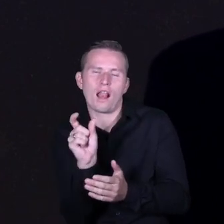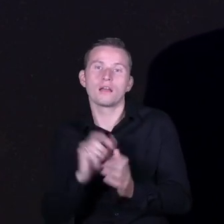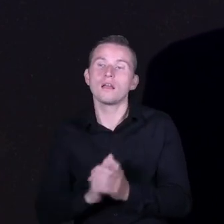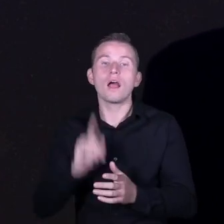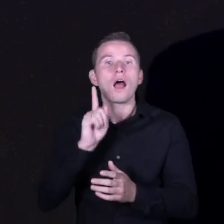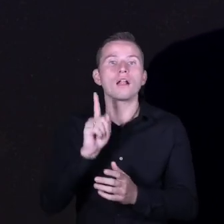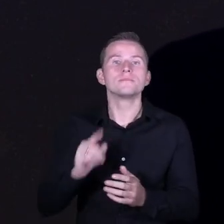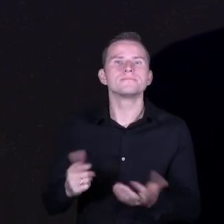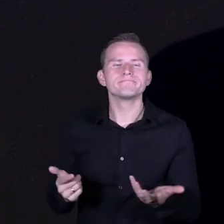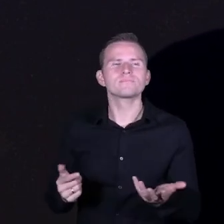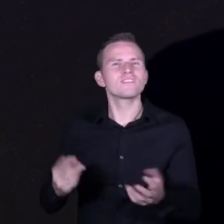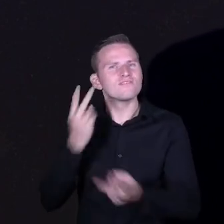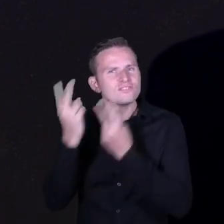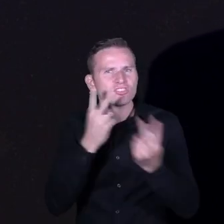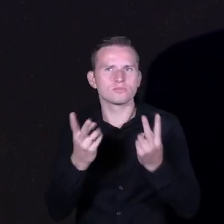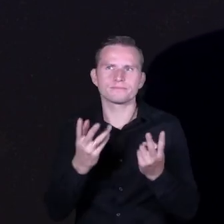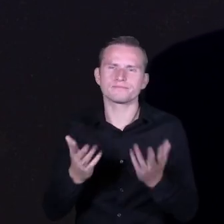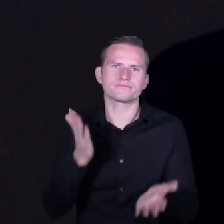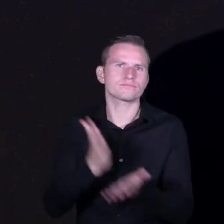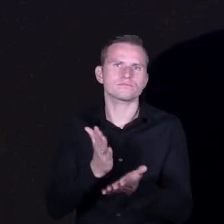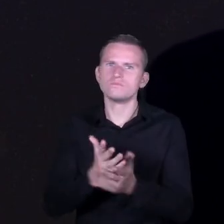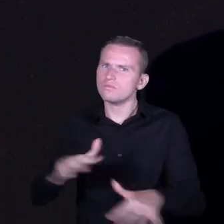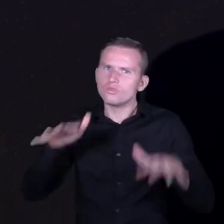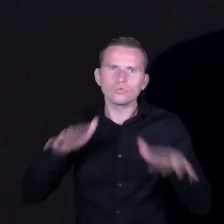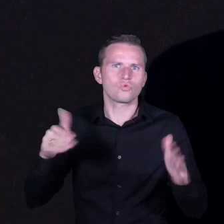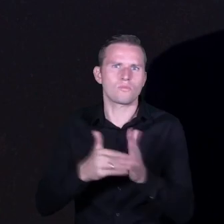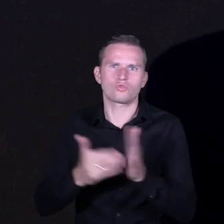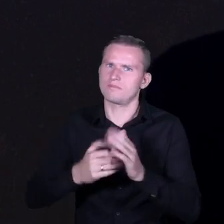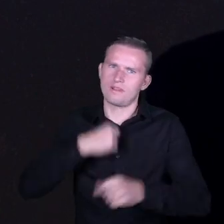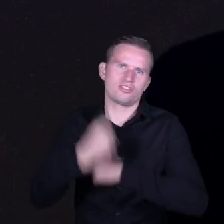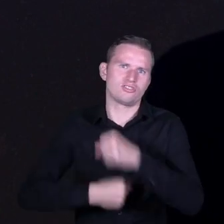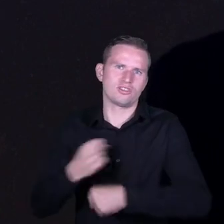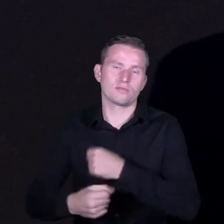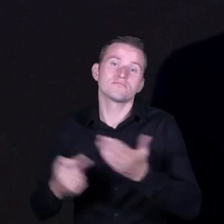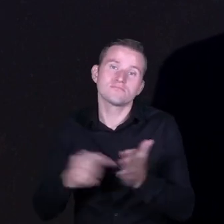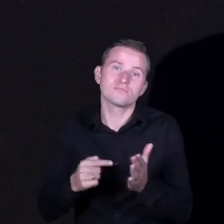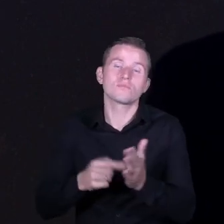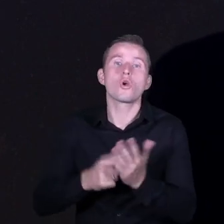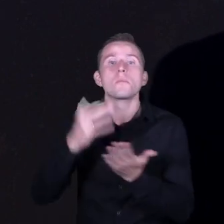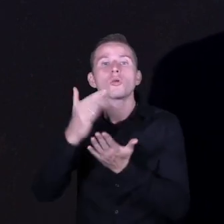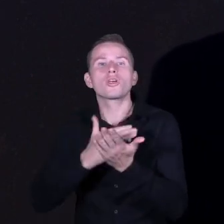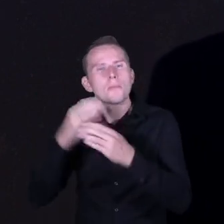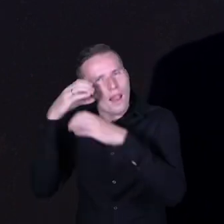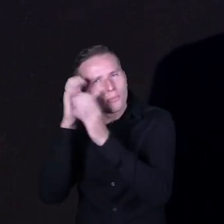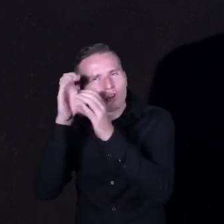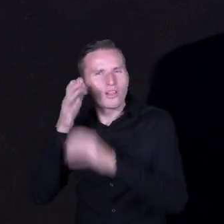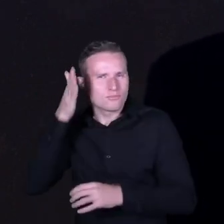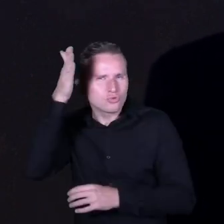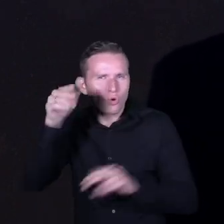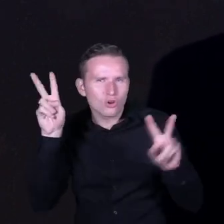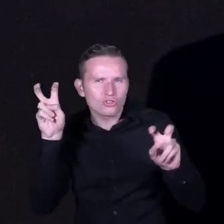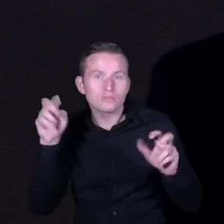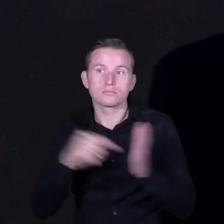już, jak duże jest zapotrzebowanie pewnych działań. Stąd program Laboratoria Przyszłości, o którym również pani minister